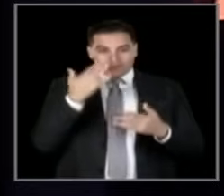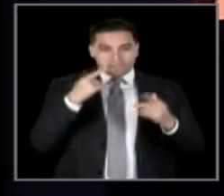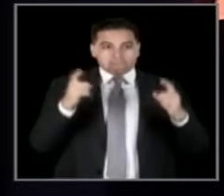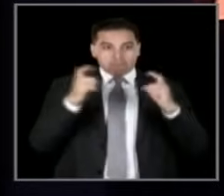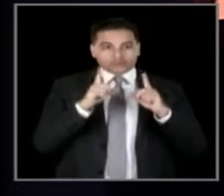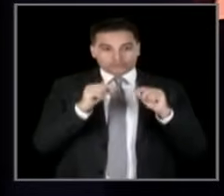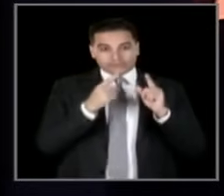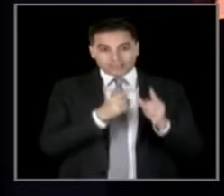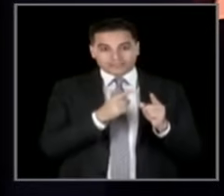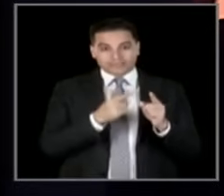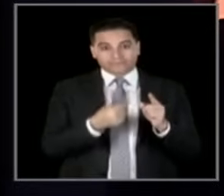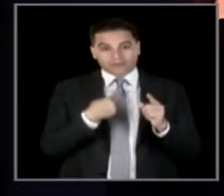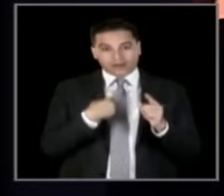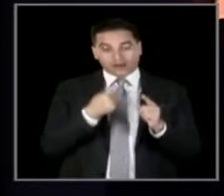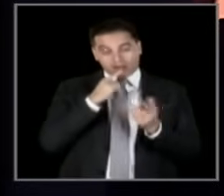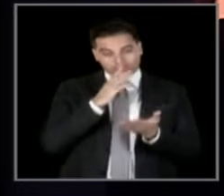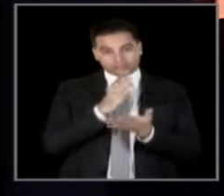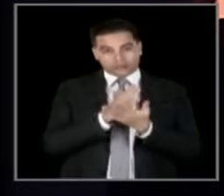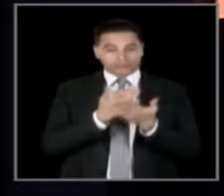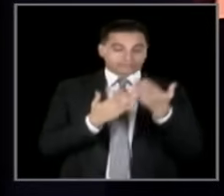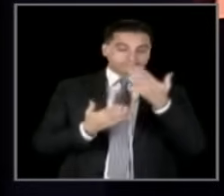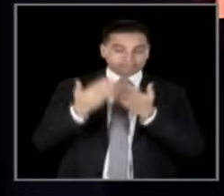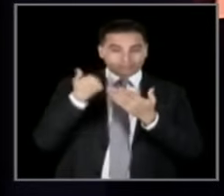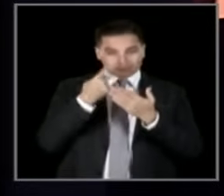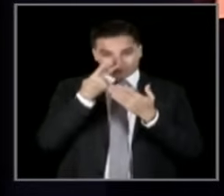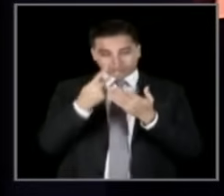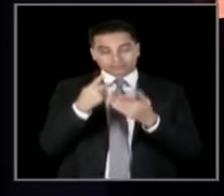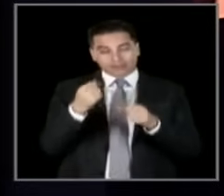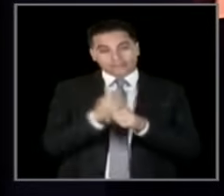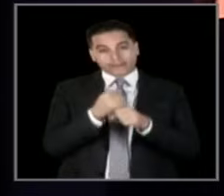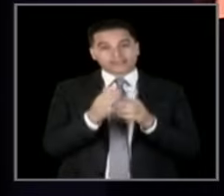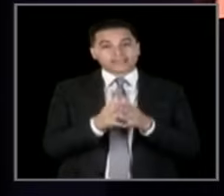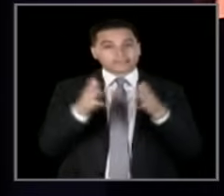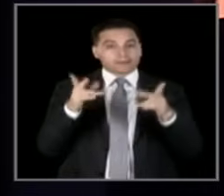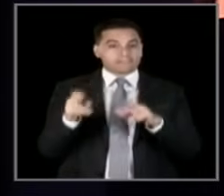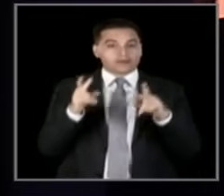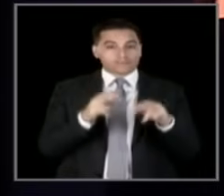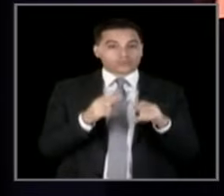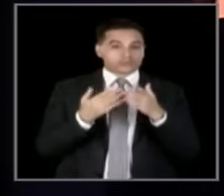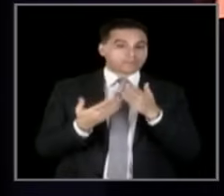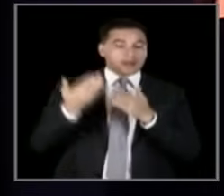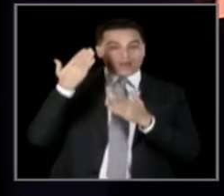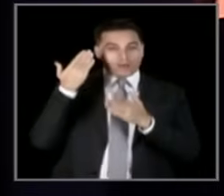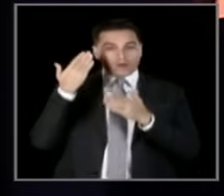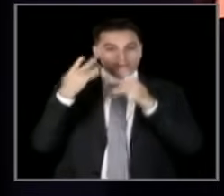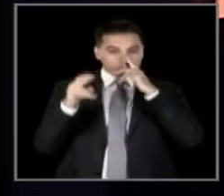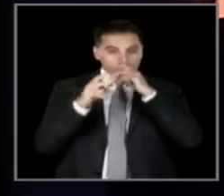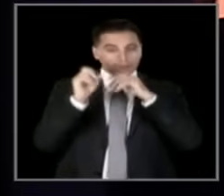فات؟ هو احنا الصراحه بذلنا مجهود كبير من الموسم، من ساعه ما خرجنا من الموسم ال